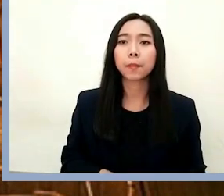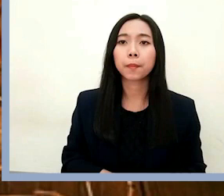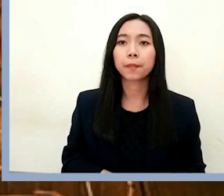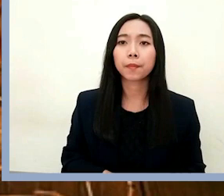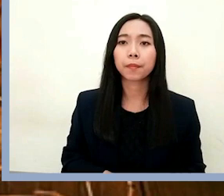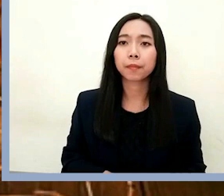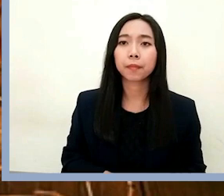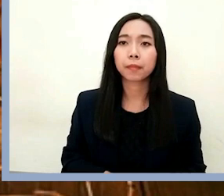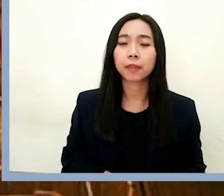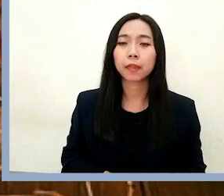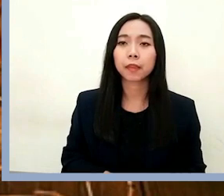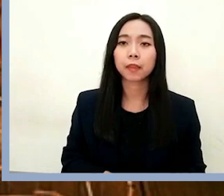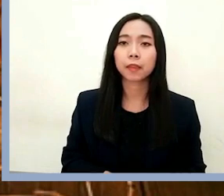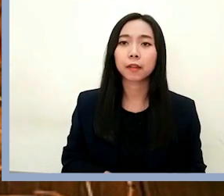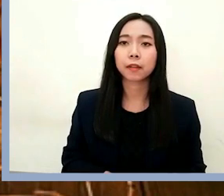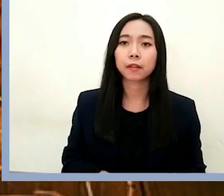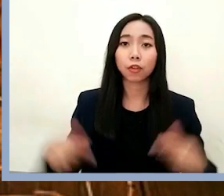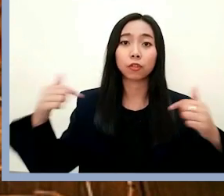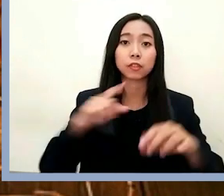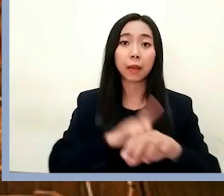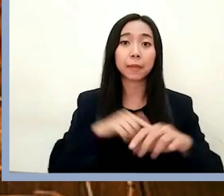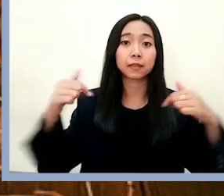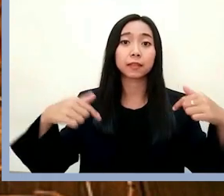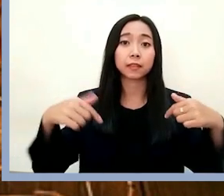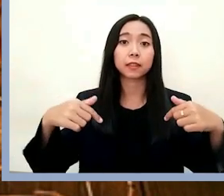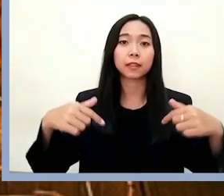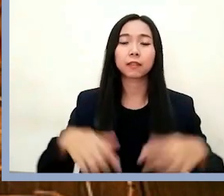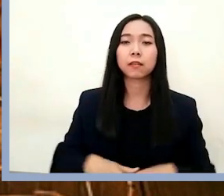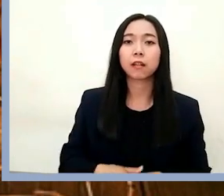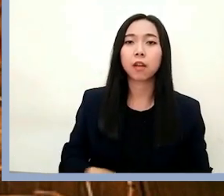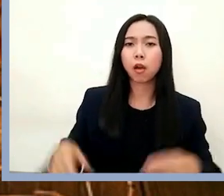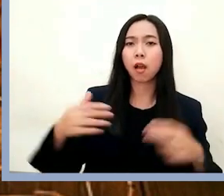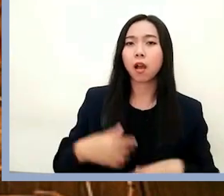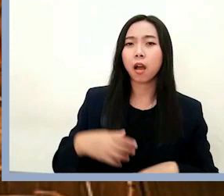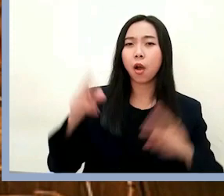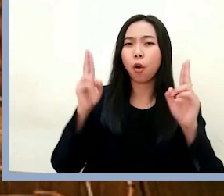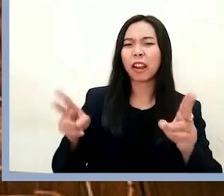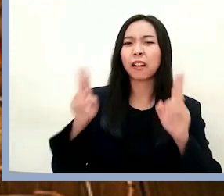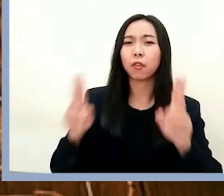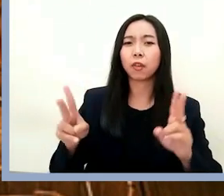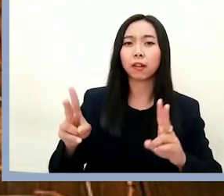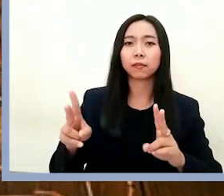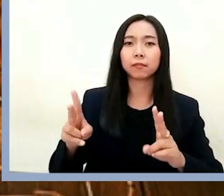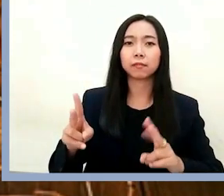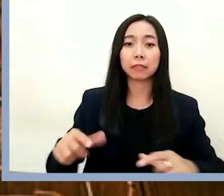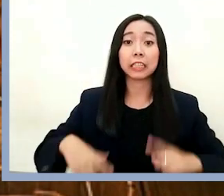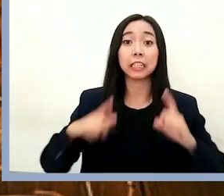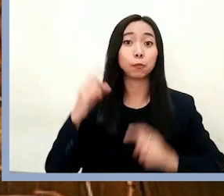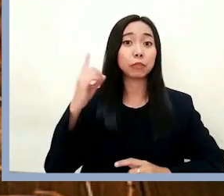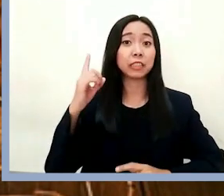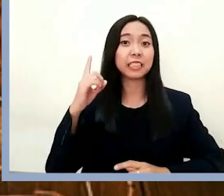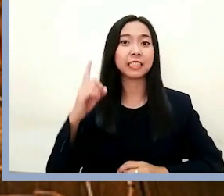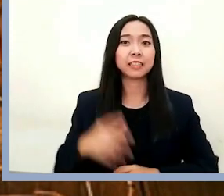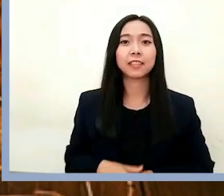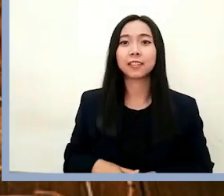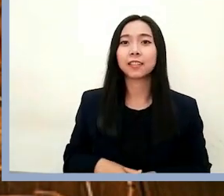dari individu-individu daripada hubungan yang erat dalam komunitas kehidupan di kota-kota modern itulah